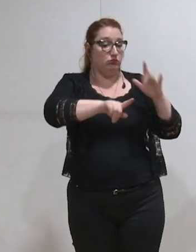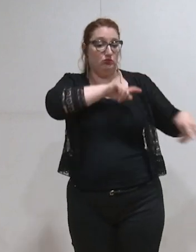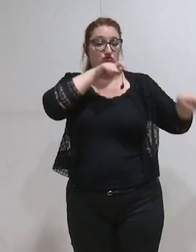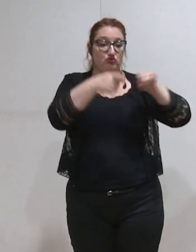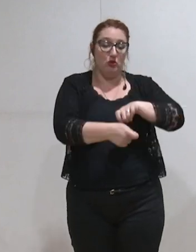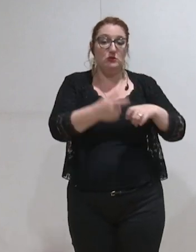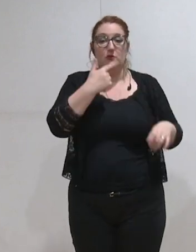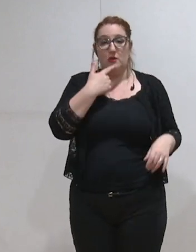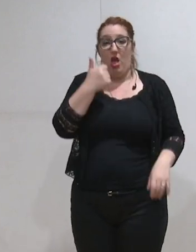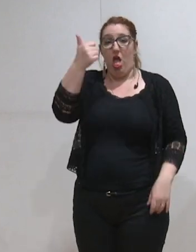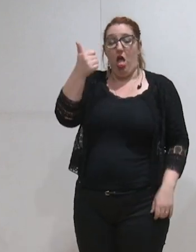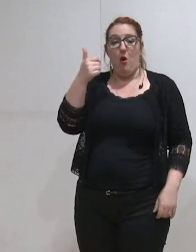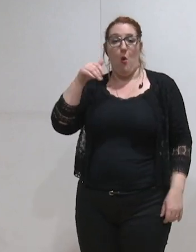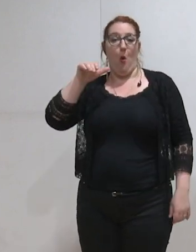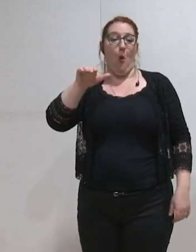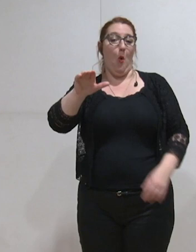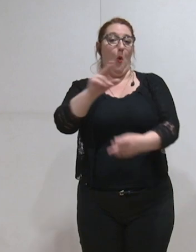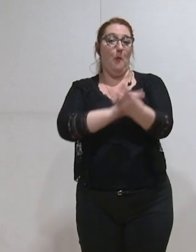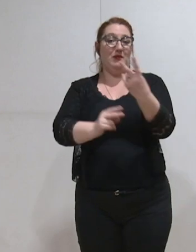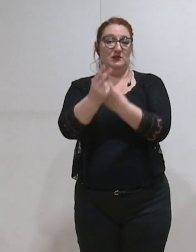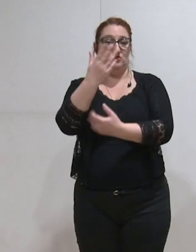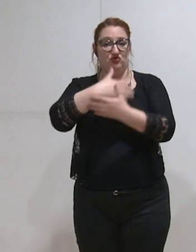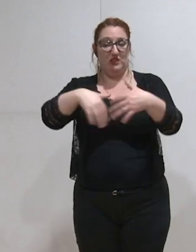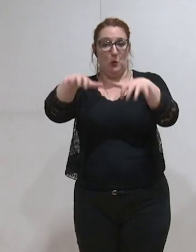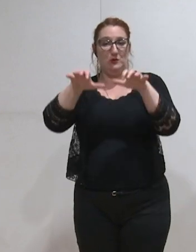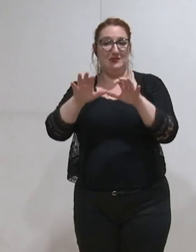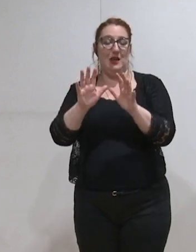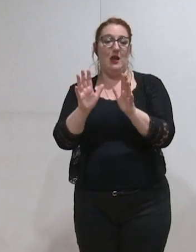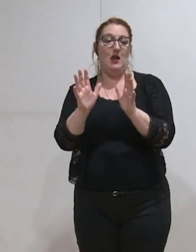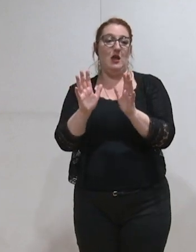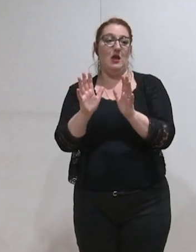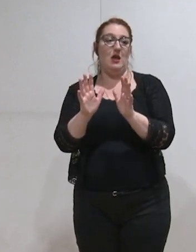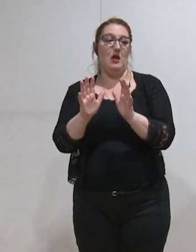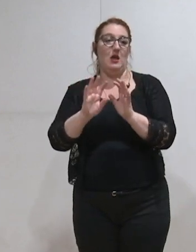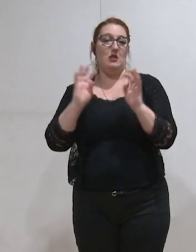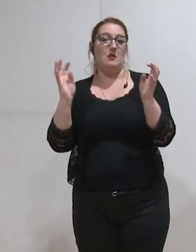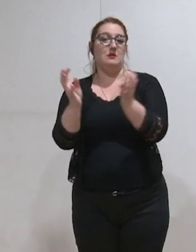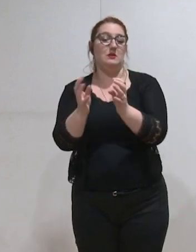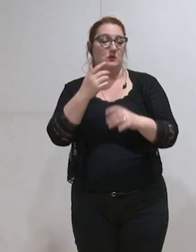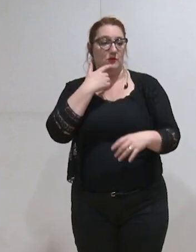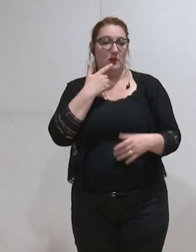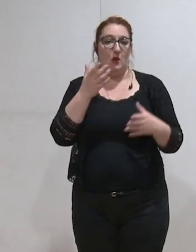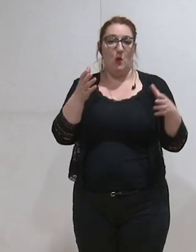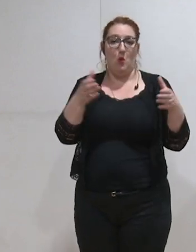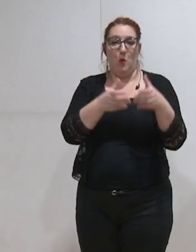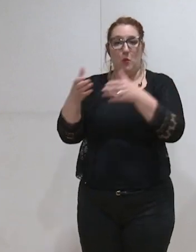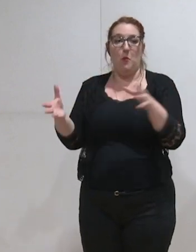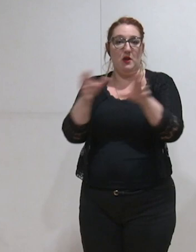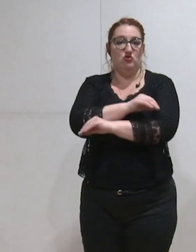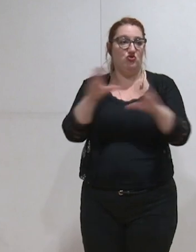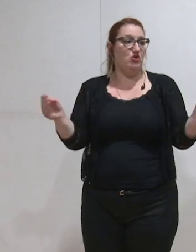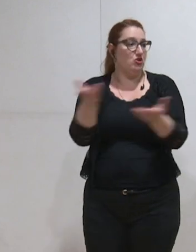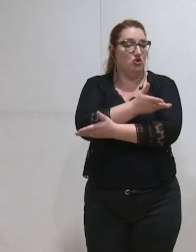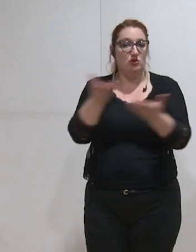nous n'avons plus que un représentant dans les conseils d'administration donc il y a eu un des échanges entre les groupes je la mets au voix